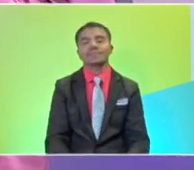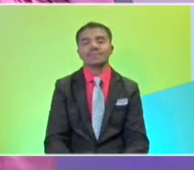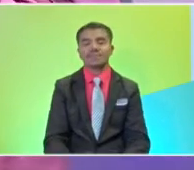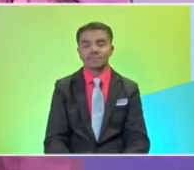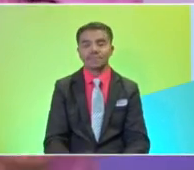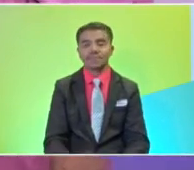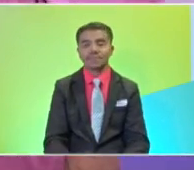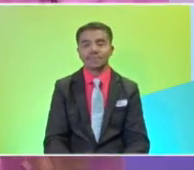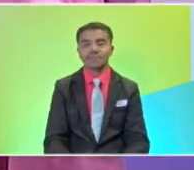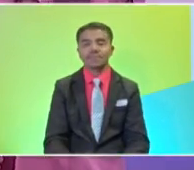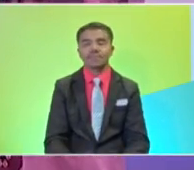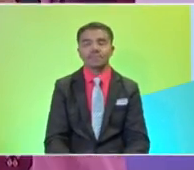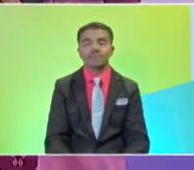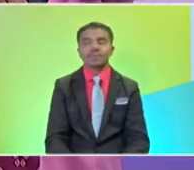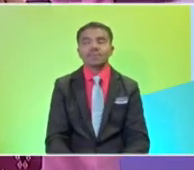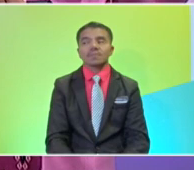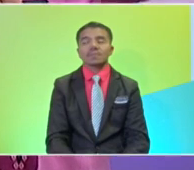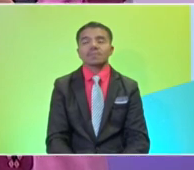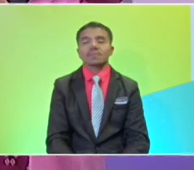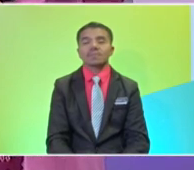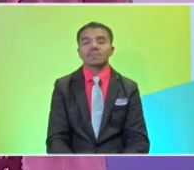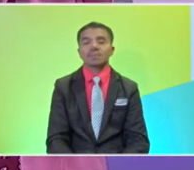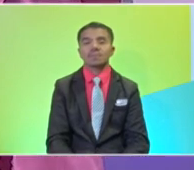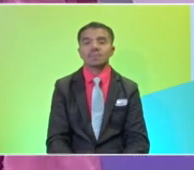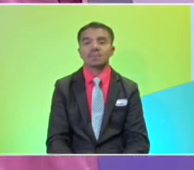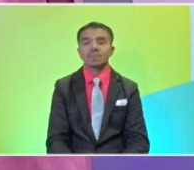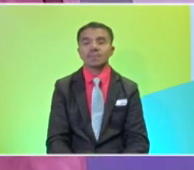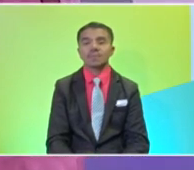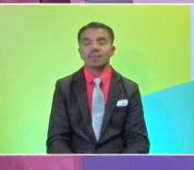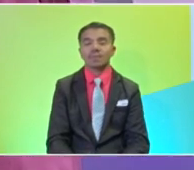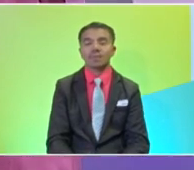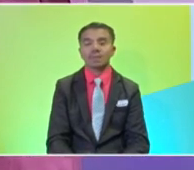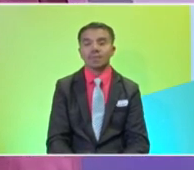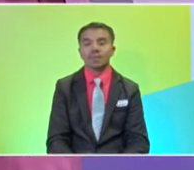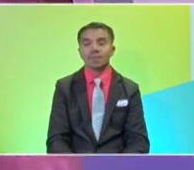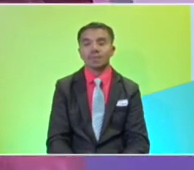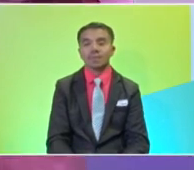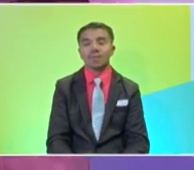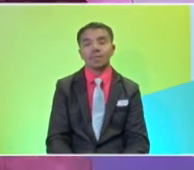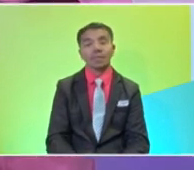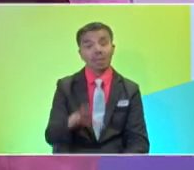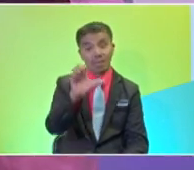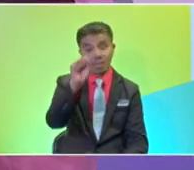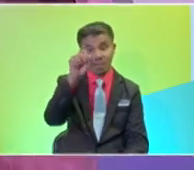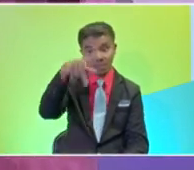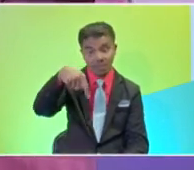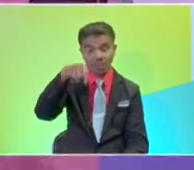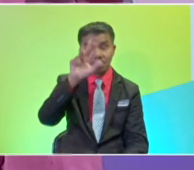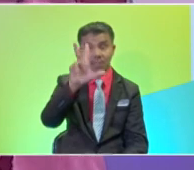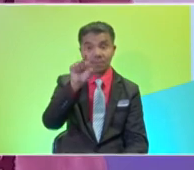itu SK okey Kemudian yang kedua Aiman kita bertolak kepada tadi 3.1.3 apa dia mampu